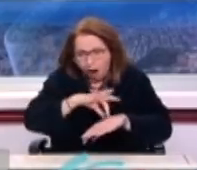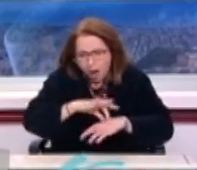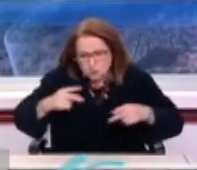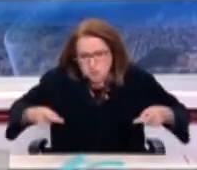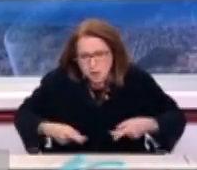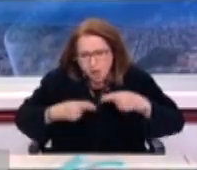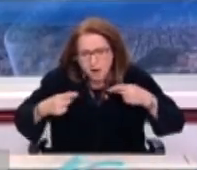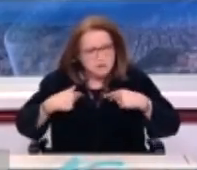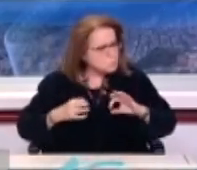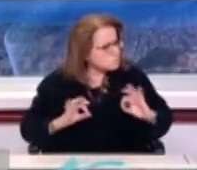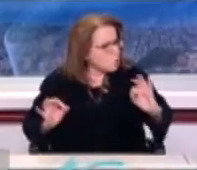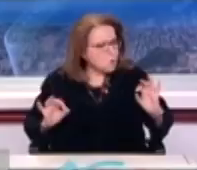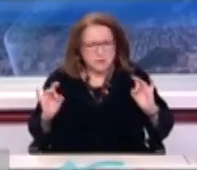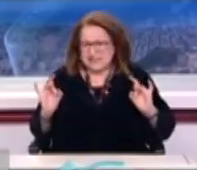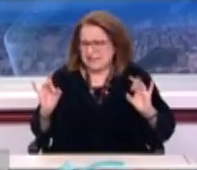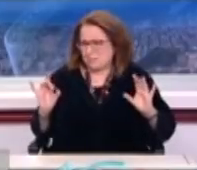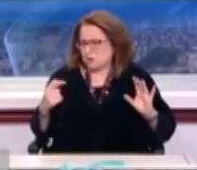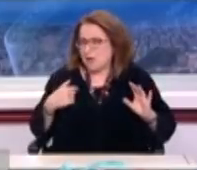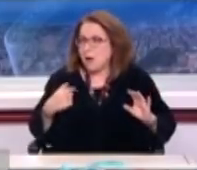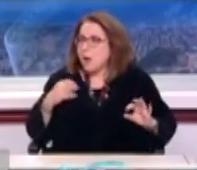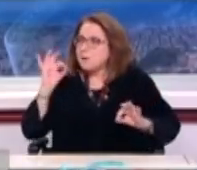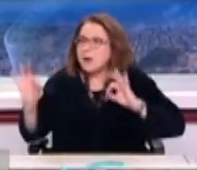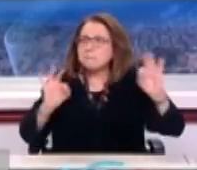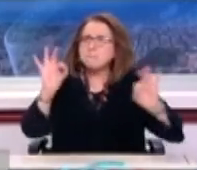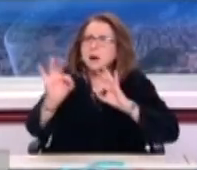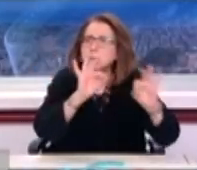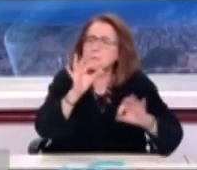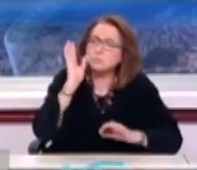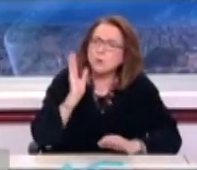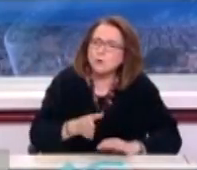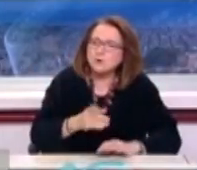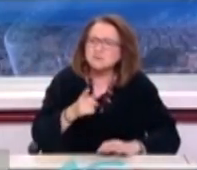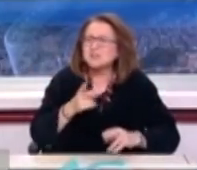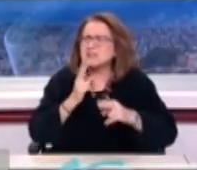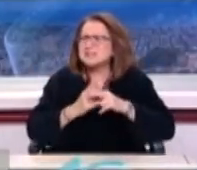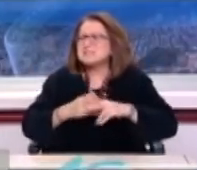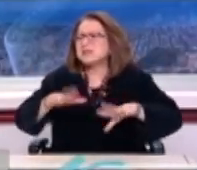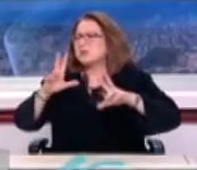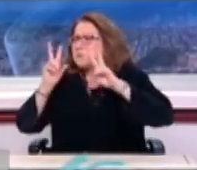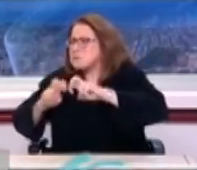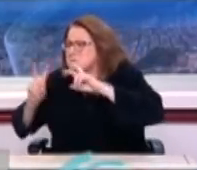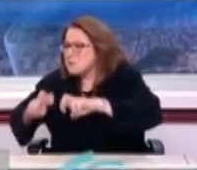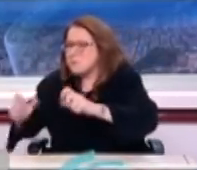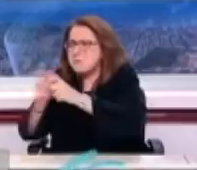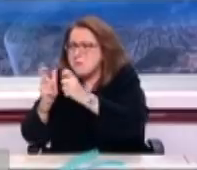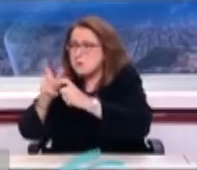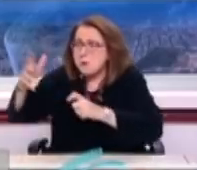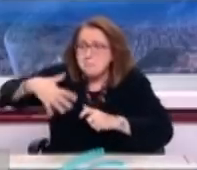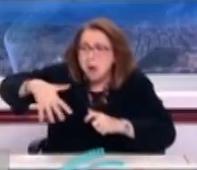τα μέτρα υγιεινής. Γι' αυτό δεν έχει σημασία να ψάξεις να βρεις σε ποιο χωριό της Πελοποννήσου πήγε ή σε ποιο χωριό